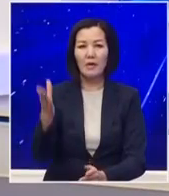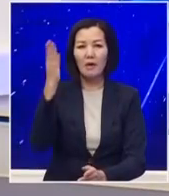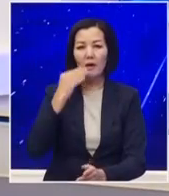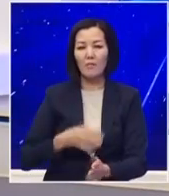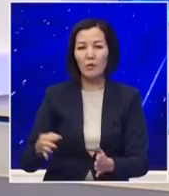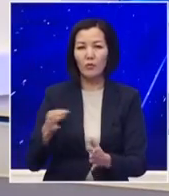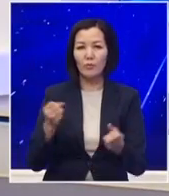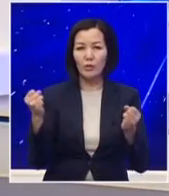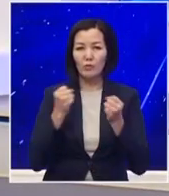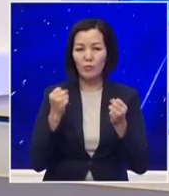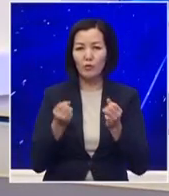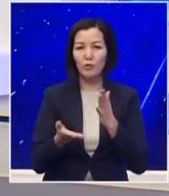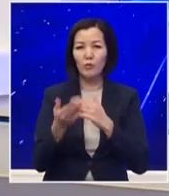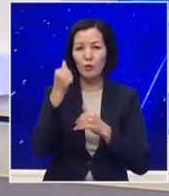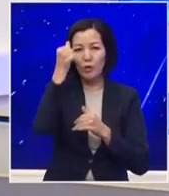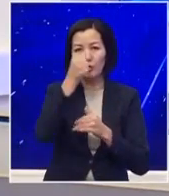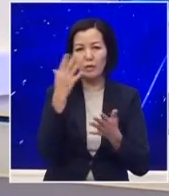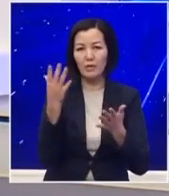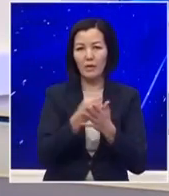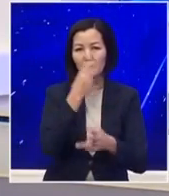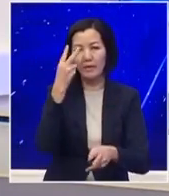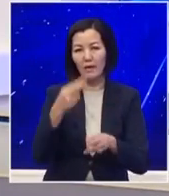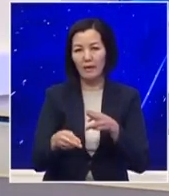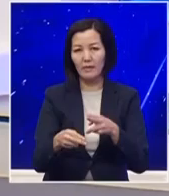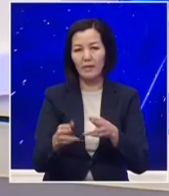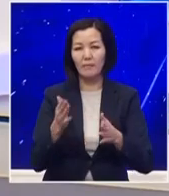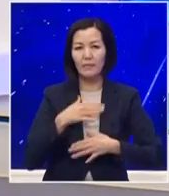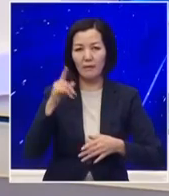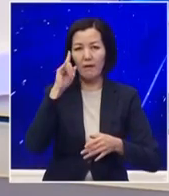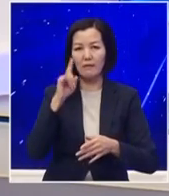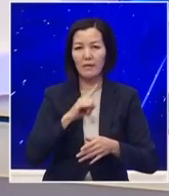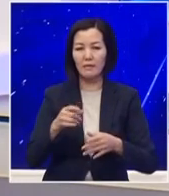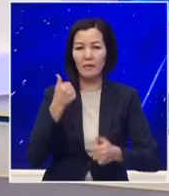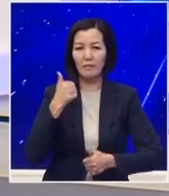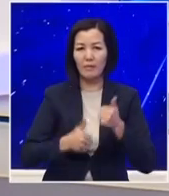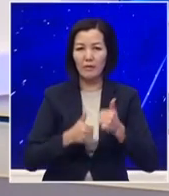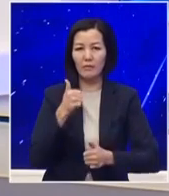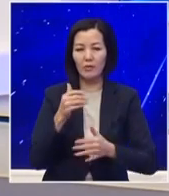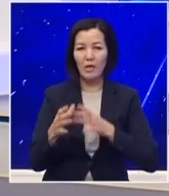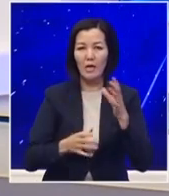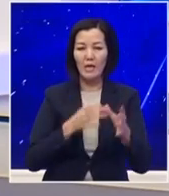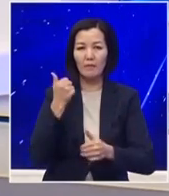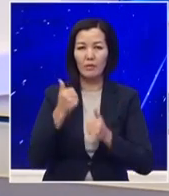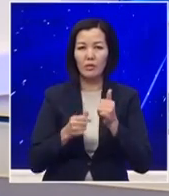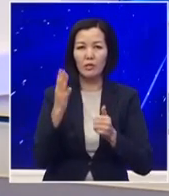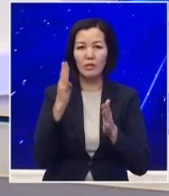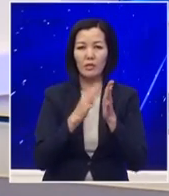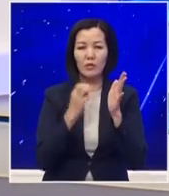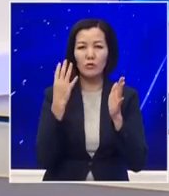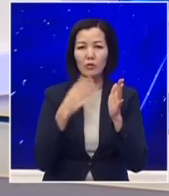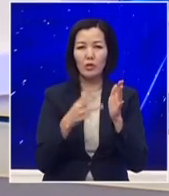Жетісулық спортшылар тышқан жылды табысты аяқтады. Жерлестеріміз Қазақстан біріншілігі мен әлемдік құрлықтарда